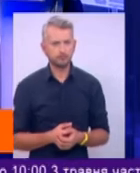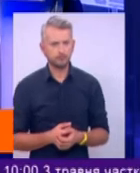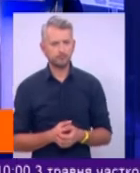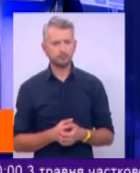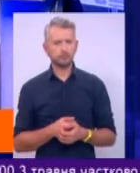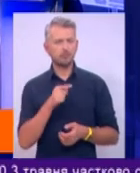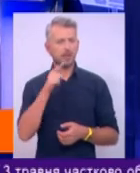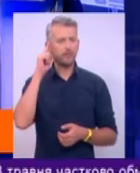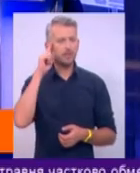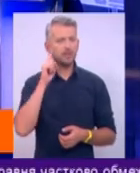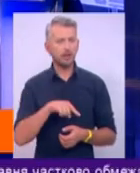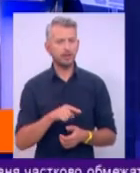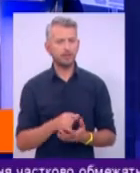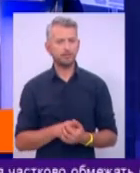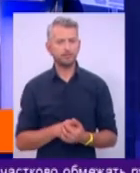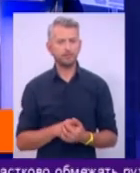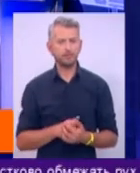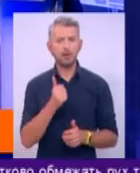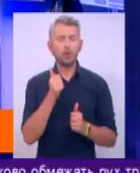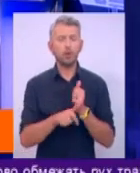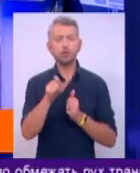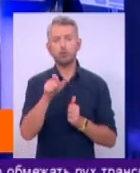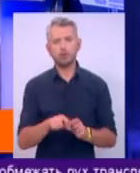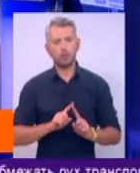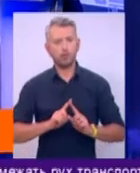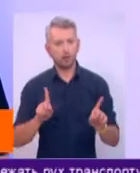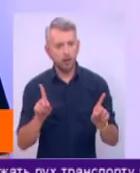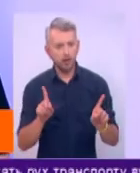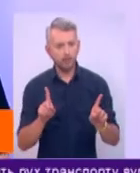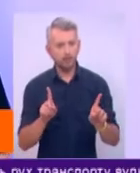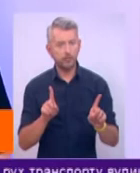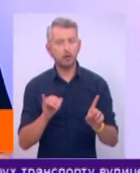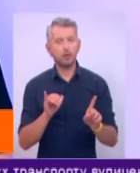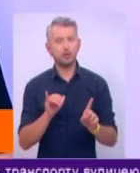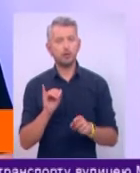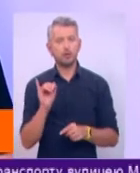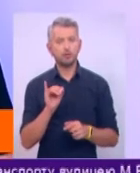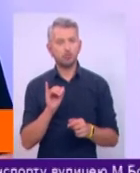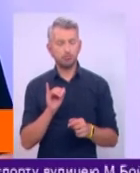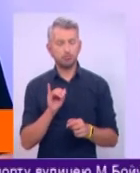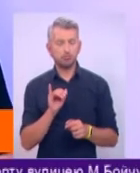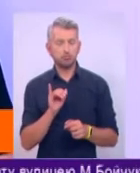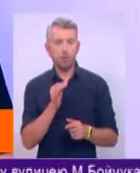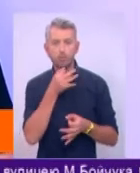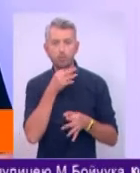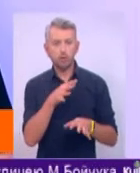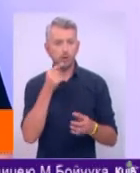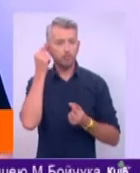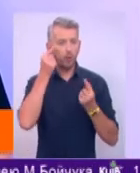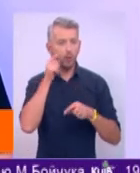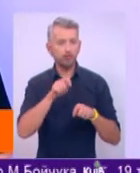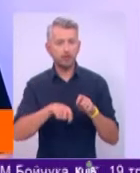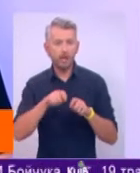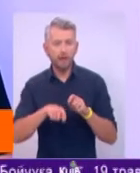Ви знаєте, кожна людина унікальна і особлива, і будь-які психологічні